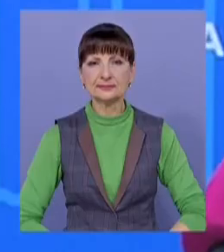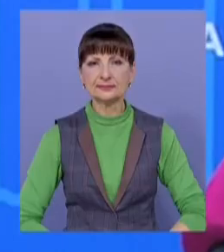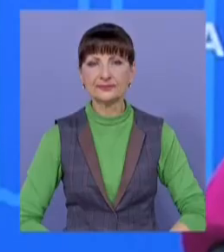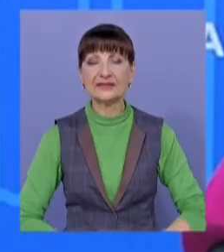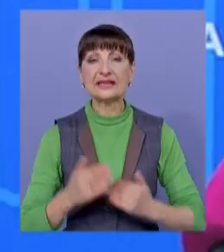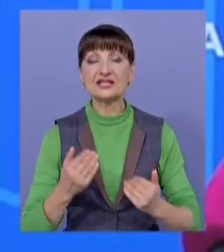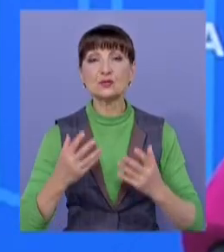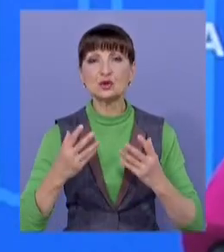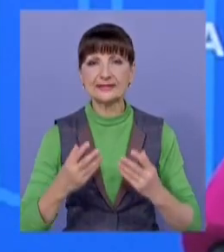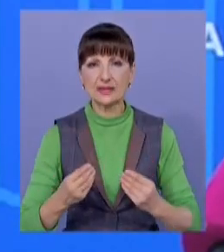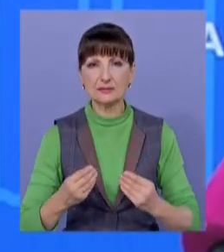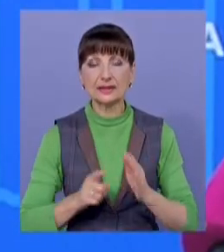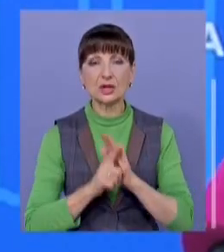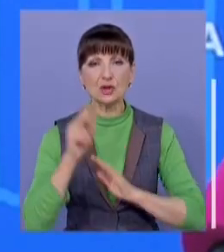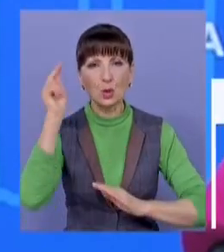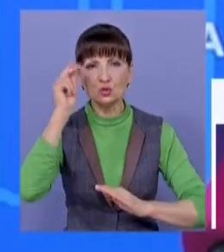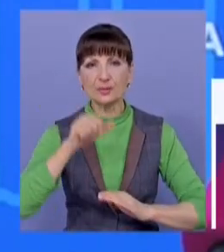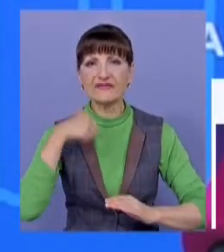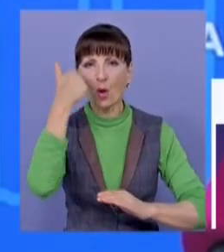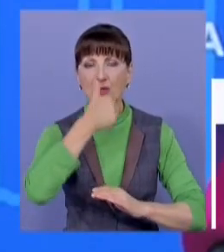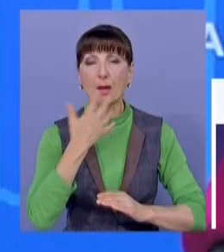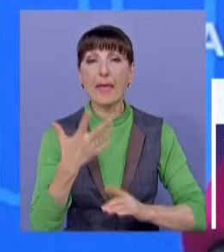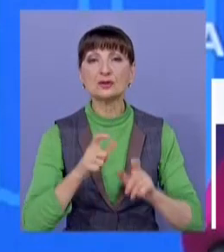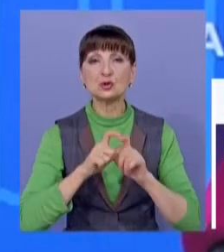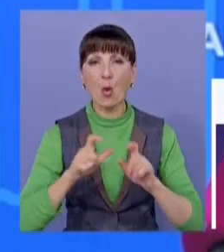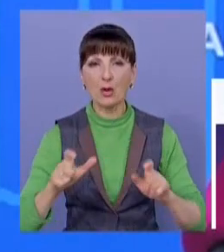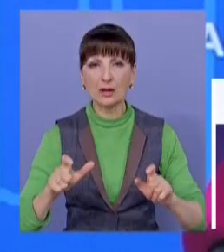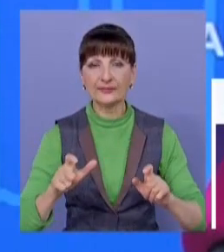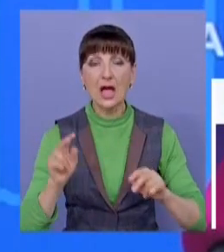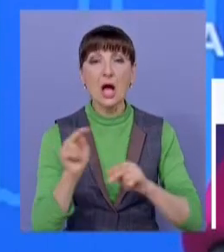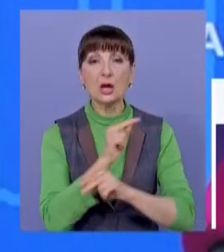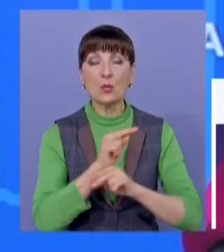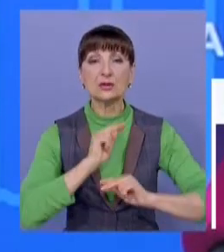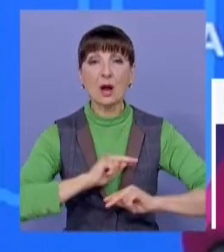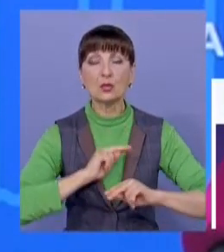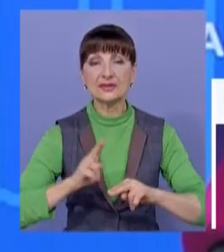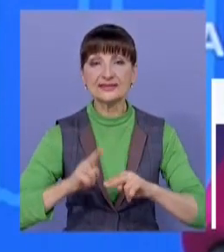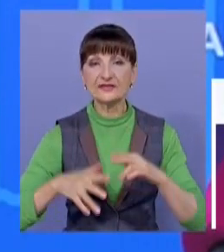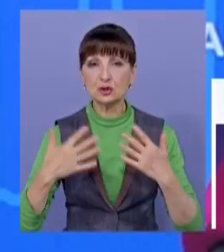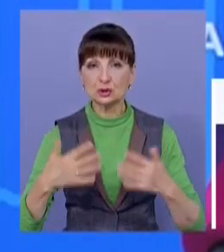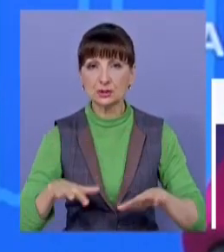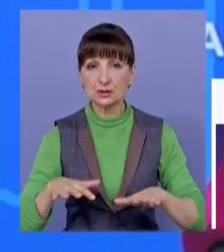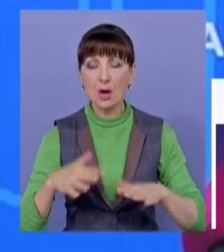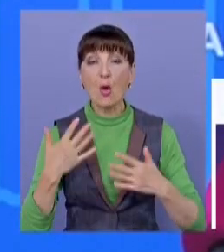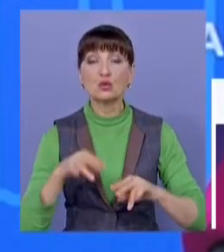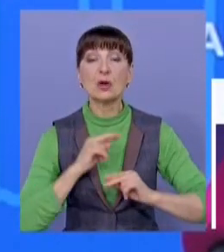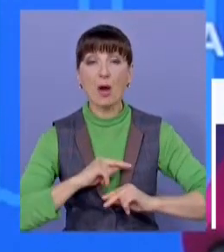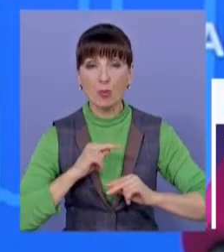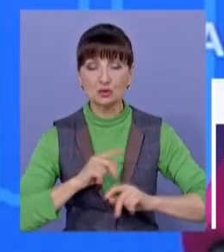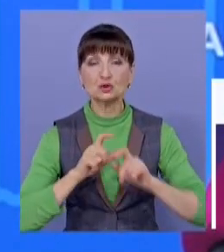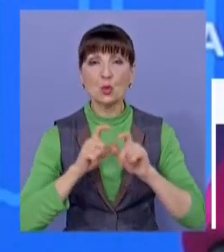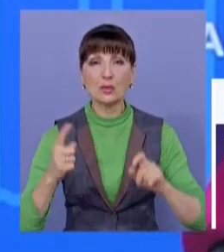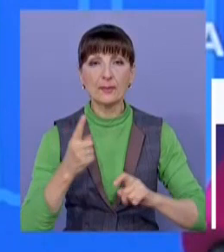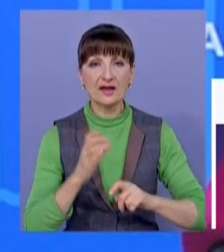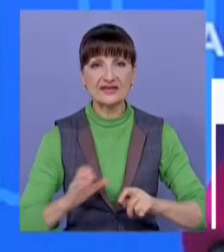На сегодняшний день, к началу учебного года, в 5 школах ремонтные работы завершены, и они уже функционируют с 1